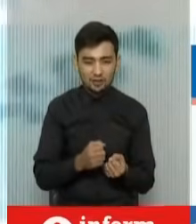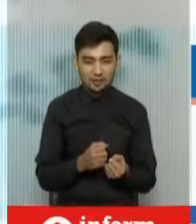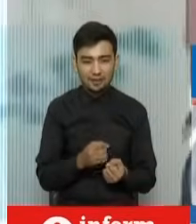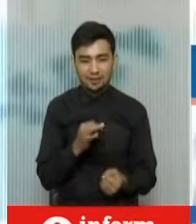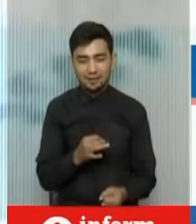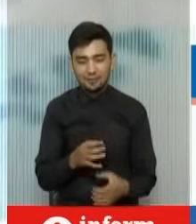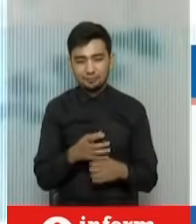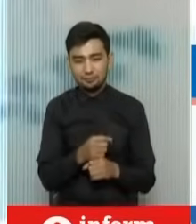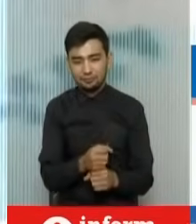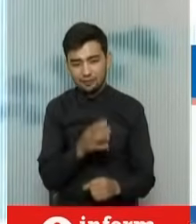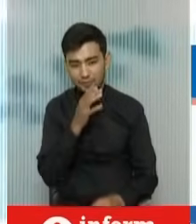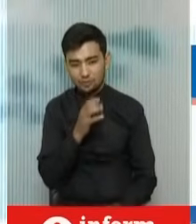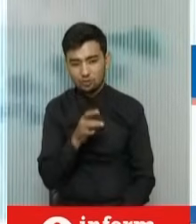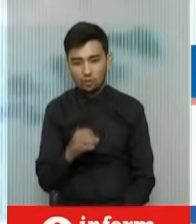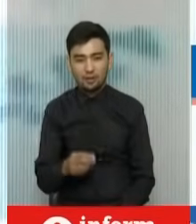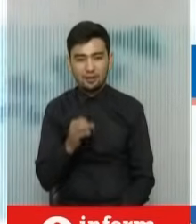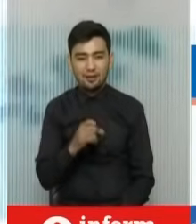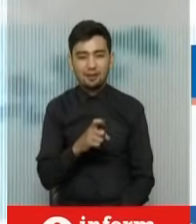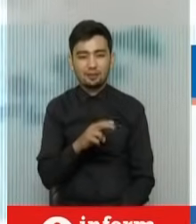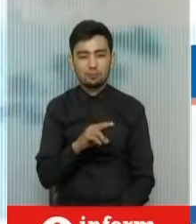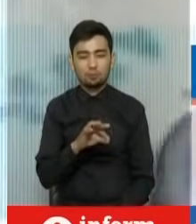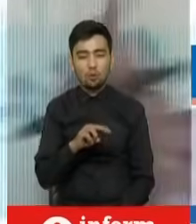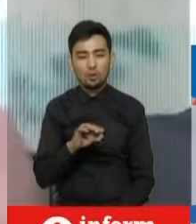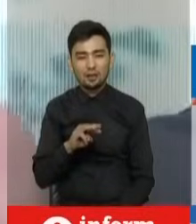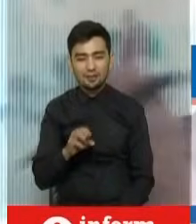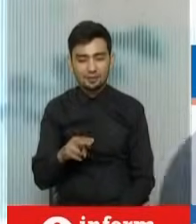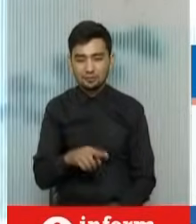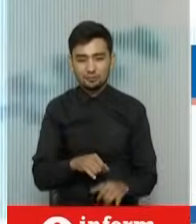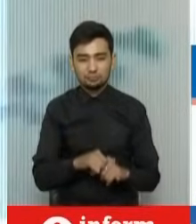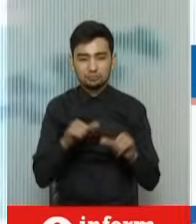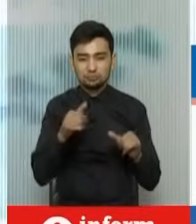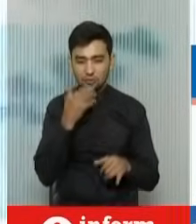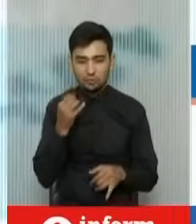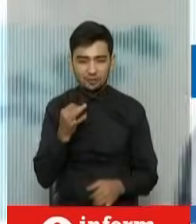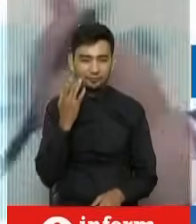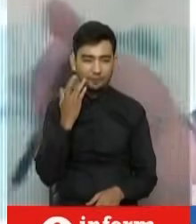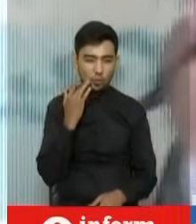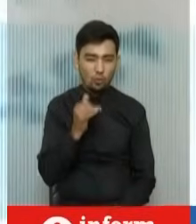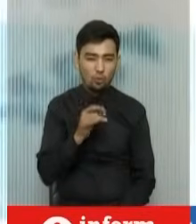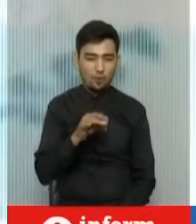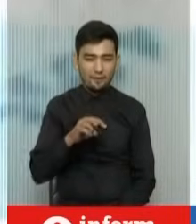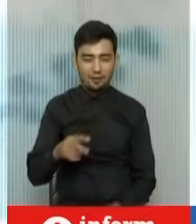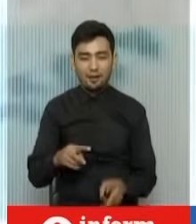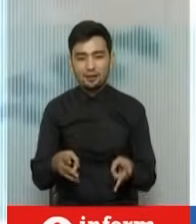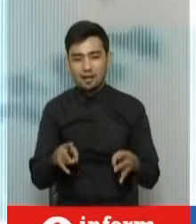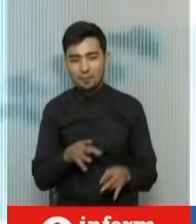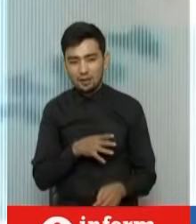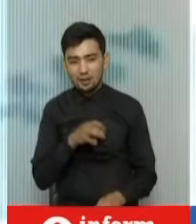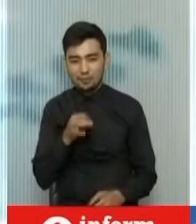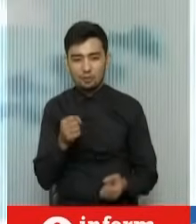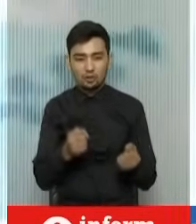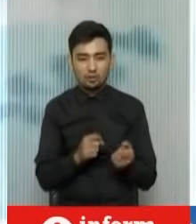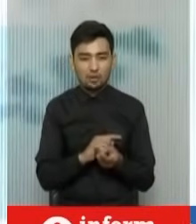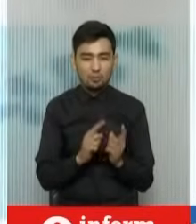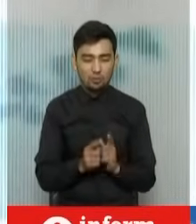с меньшим сроком эксплуатации, он не увеличился. В принципе, оно осталось на том же уровне, даже по некоторым автомобилям, наоборот,